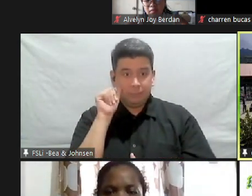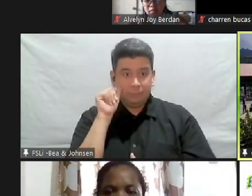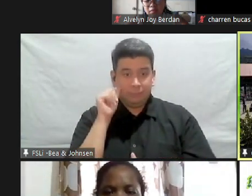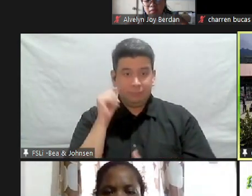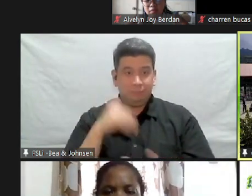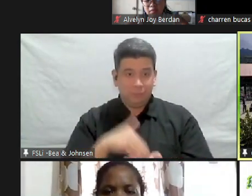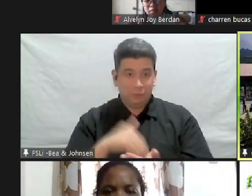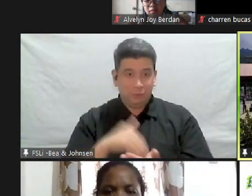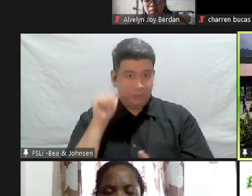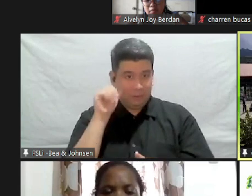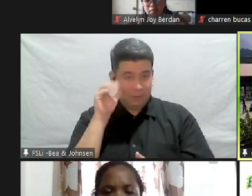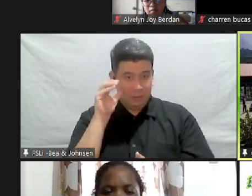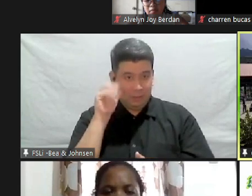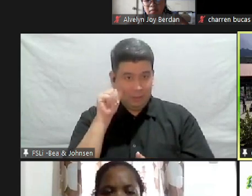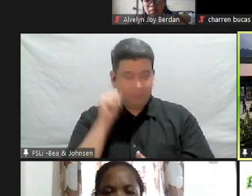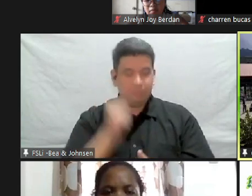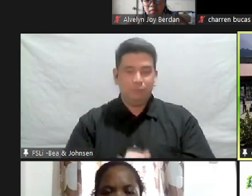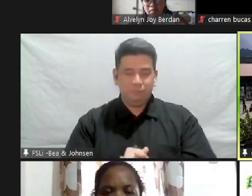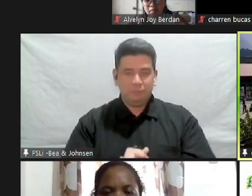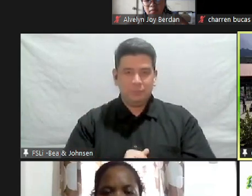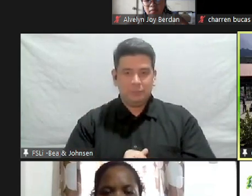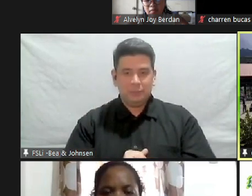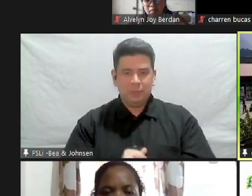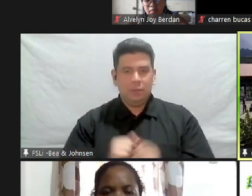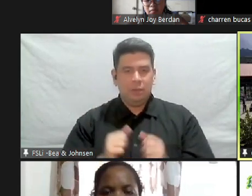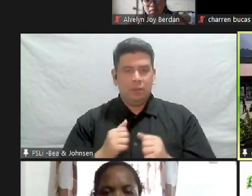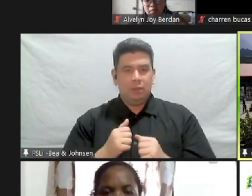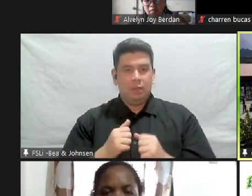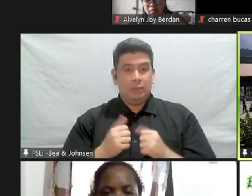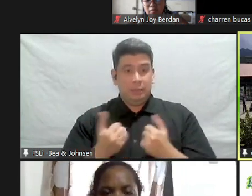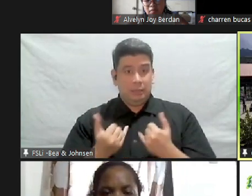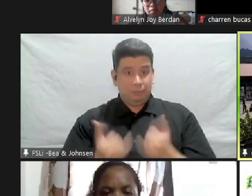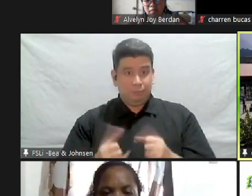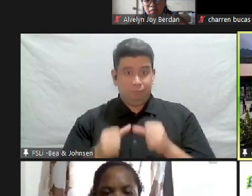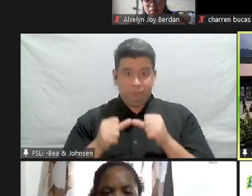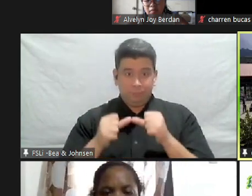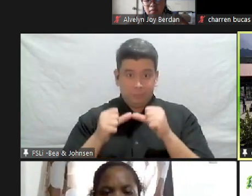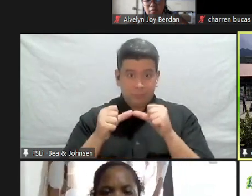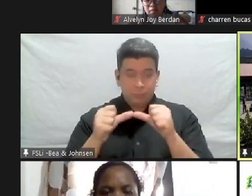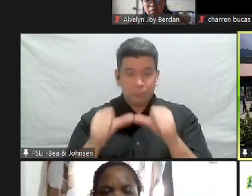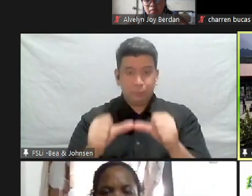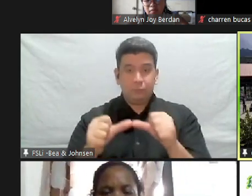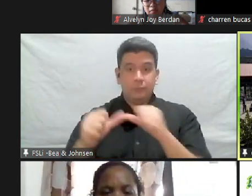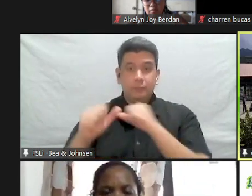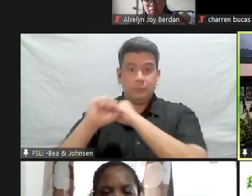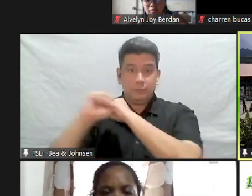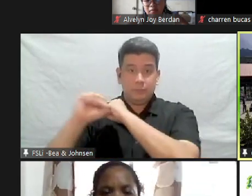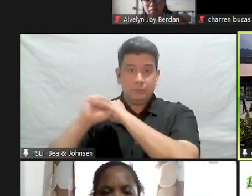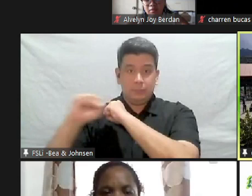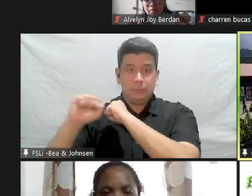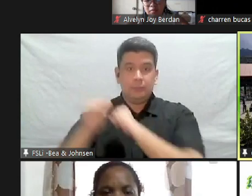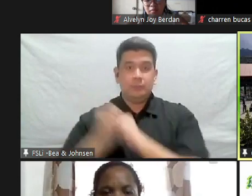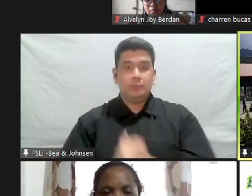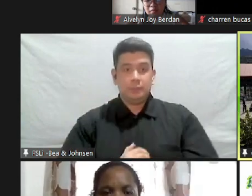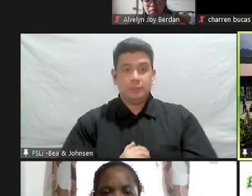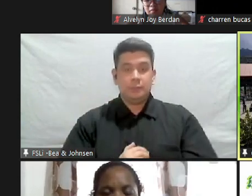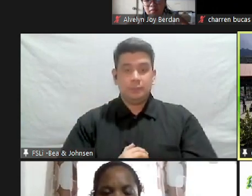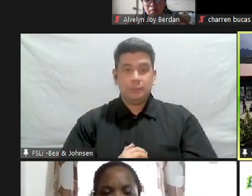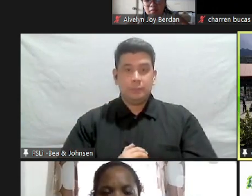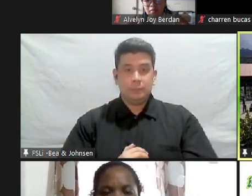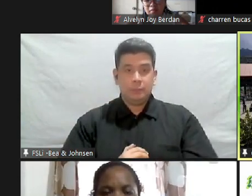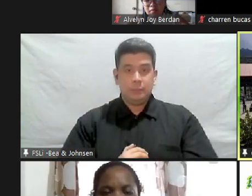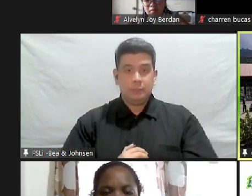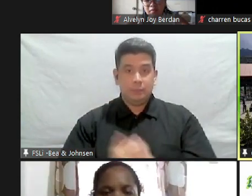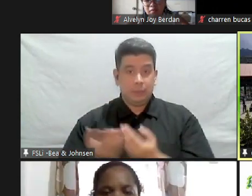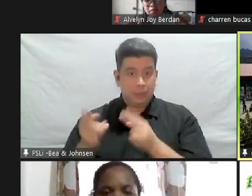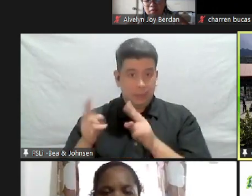ang ating advocacy. Tandaan natin na hindi ito nangyari itong mga nakaraang taon lang,